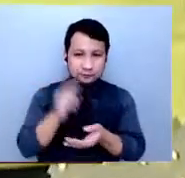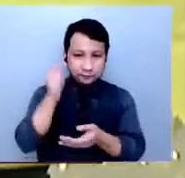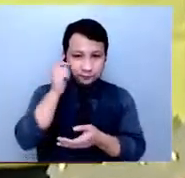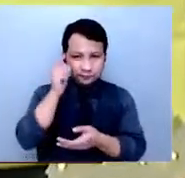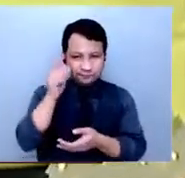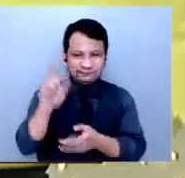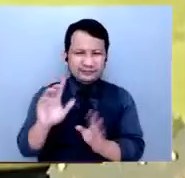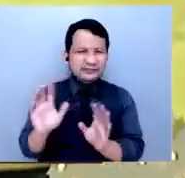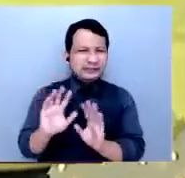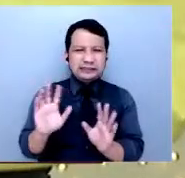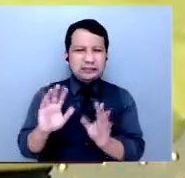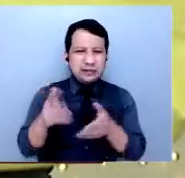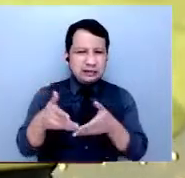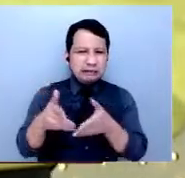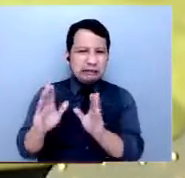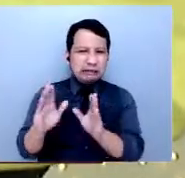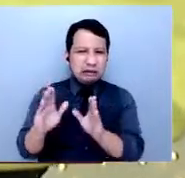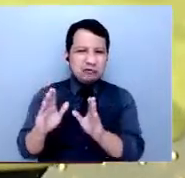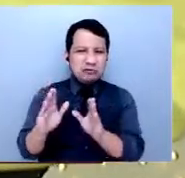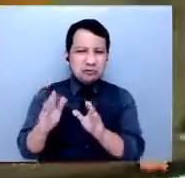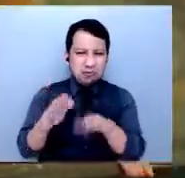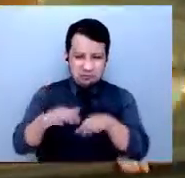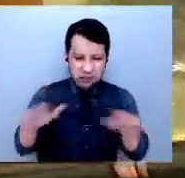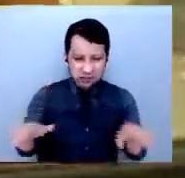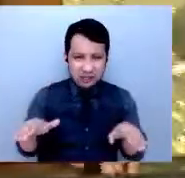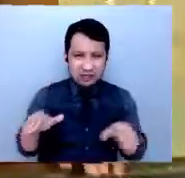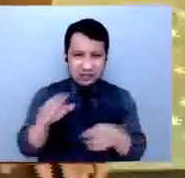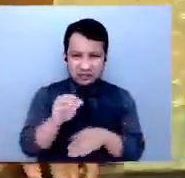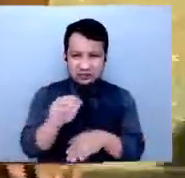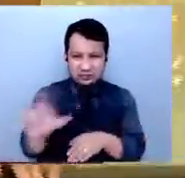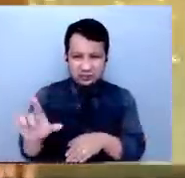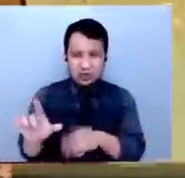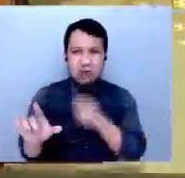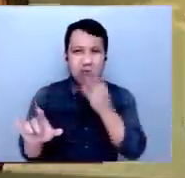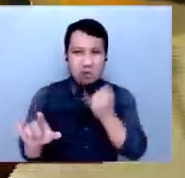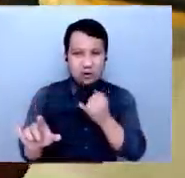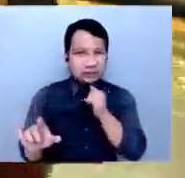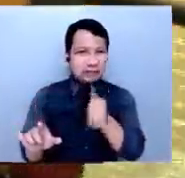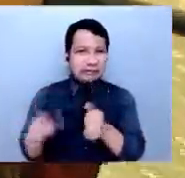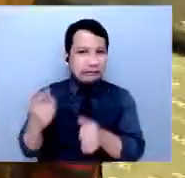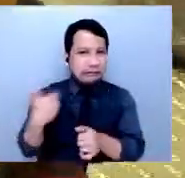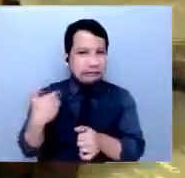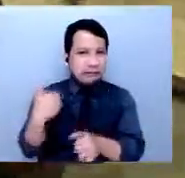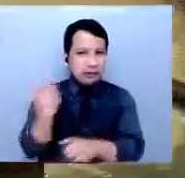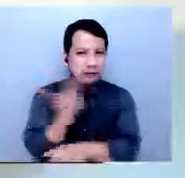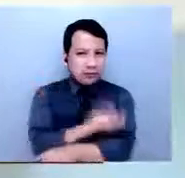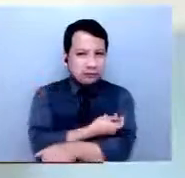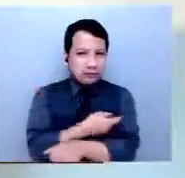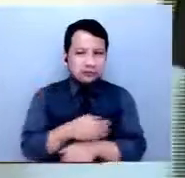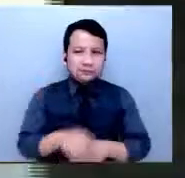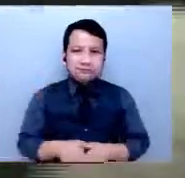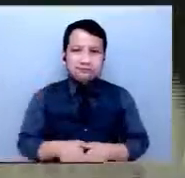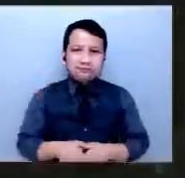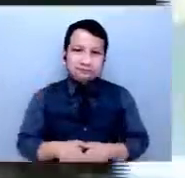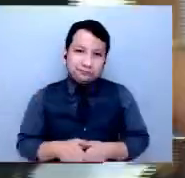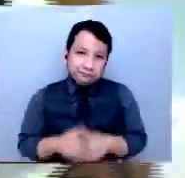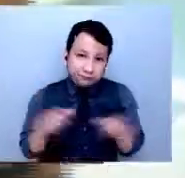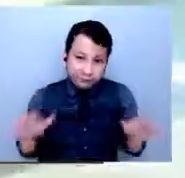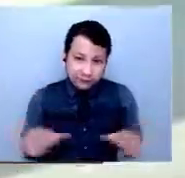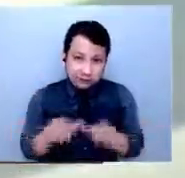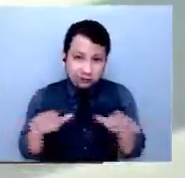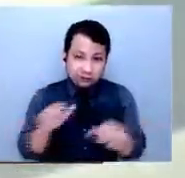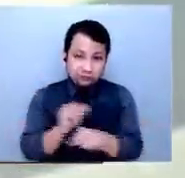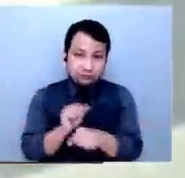dapat papasukin sa mga establishmento ang mga bata, lalo't hindi pa sila bakunado. Sa workplace nga, hindi